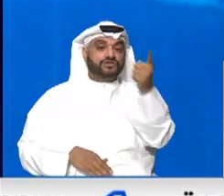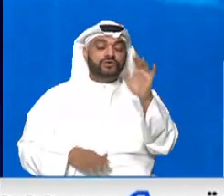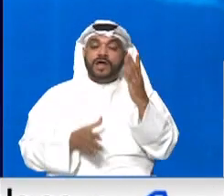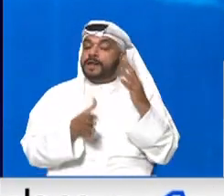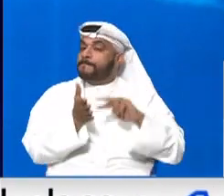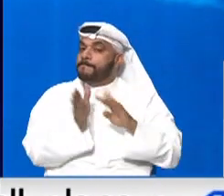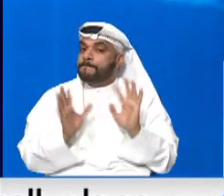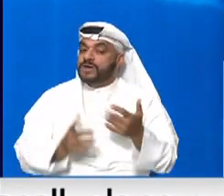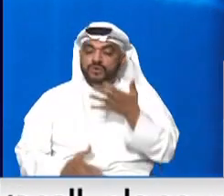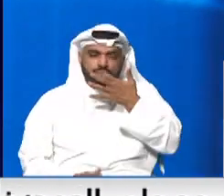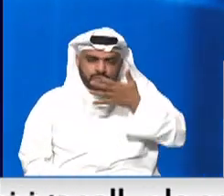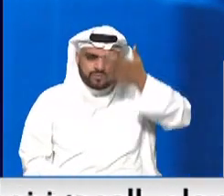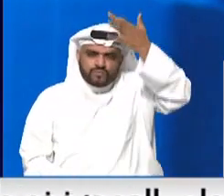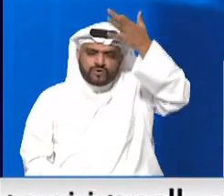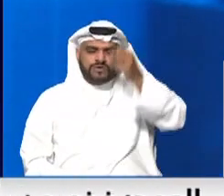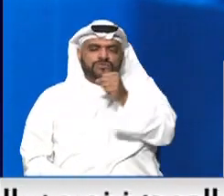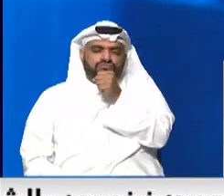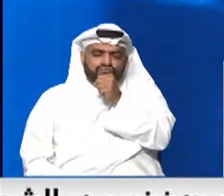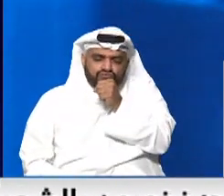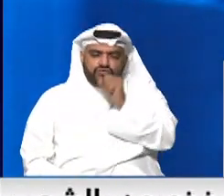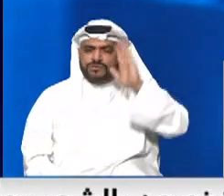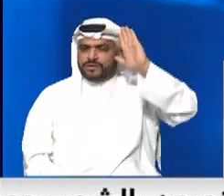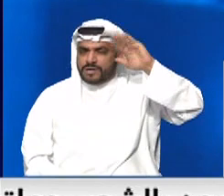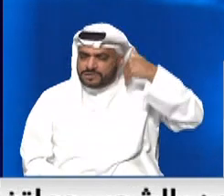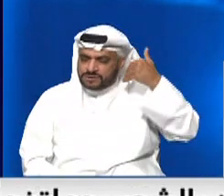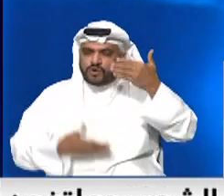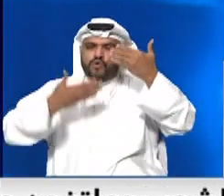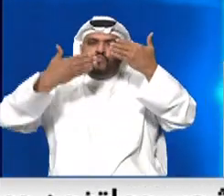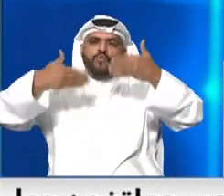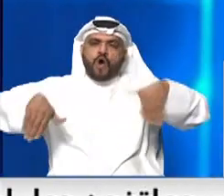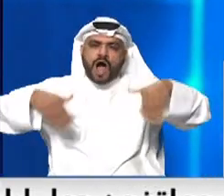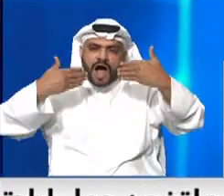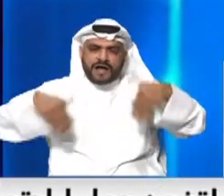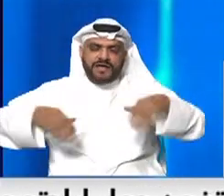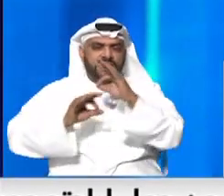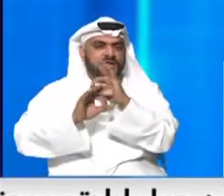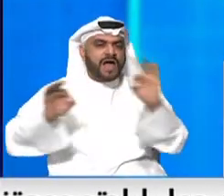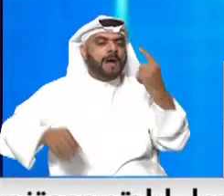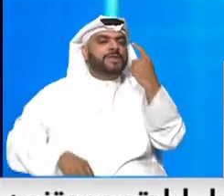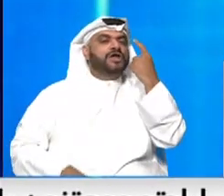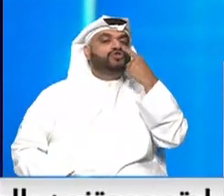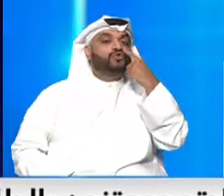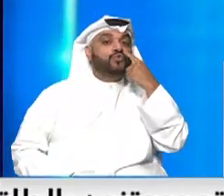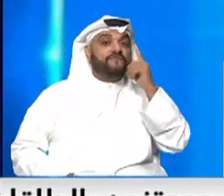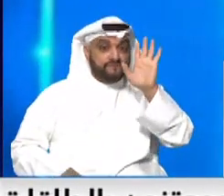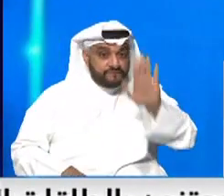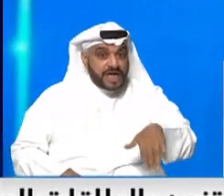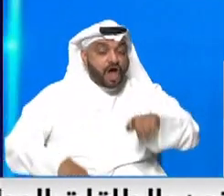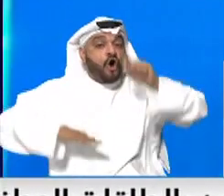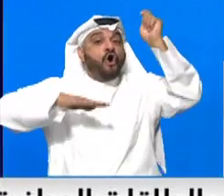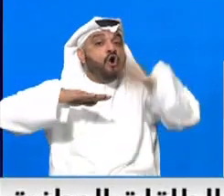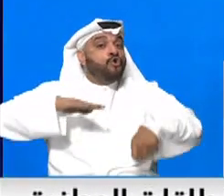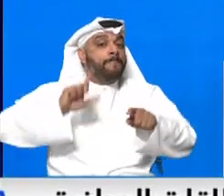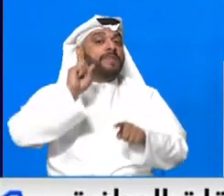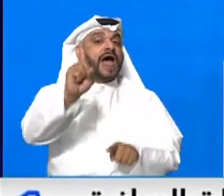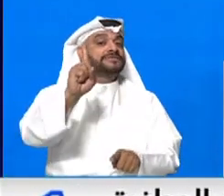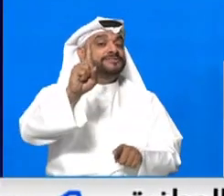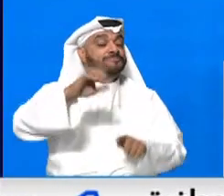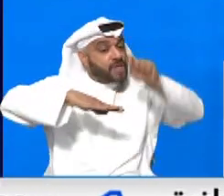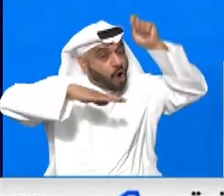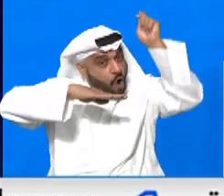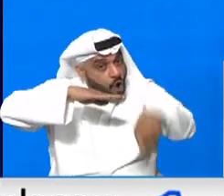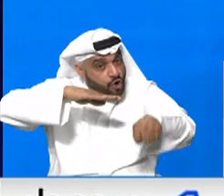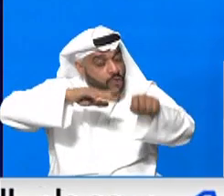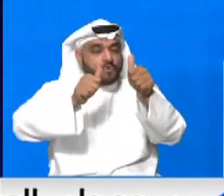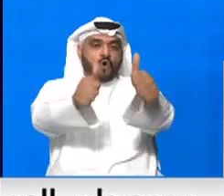السن والنساء وذوي الاحتياجات الخاصه لتفريج كربتهم بالتنسيق مع وزاره